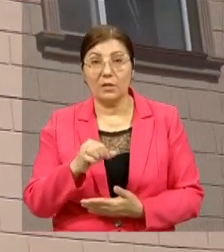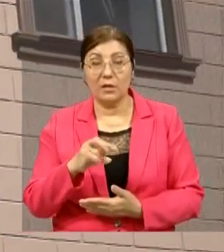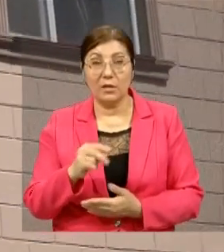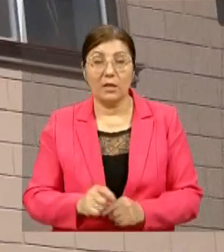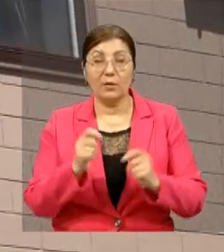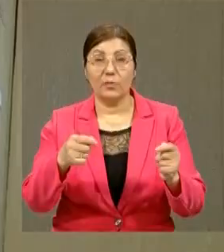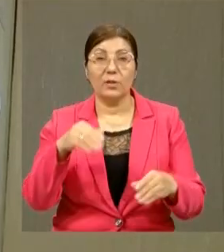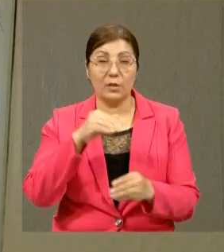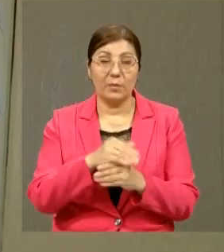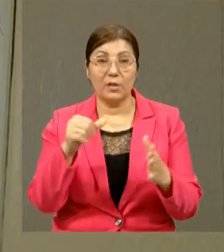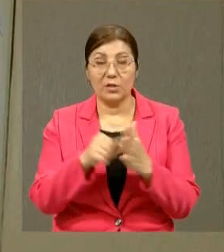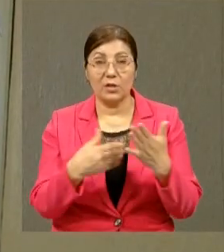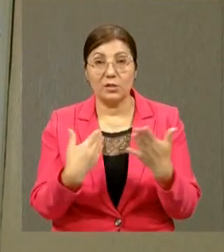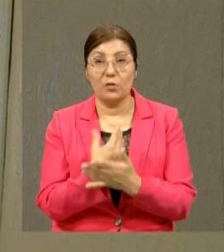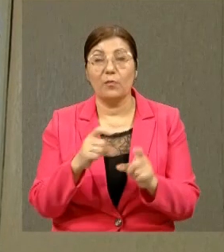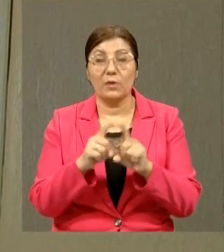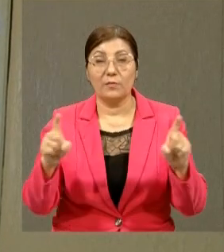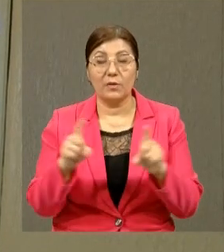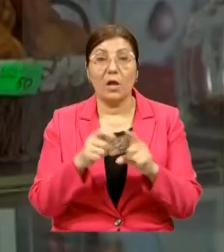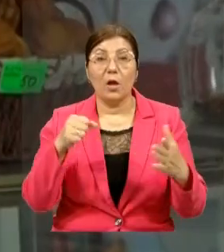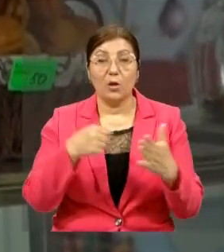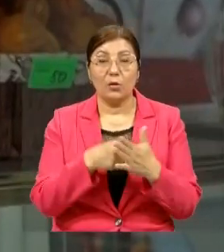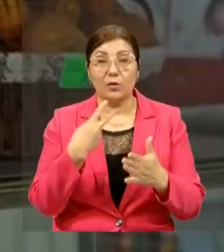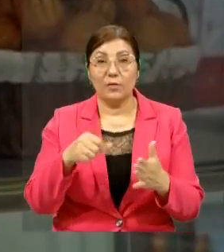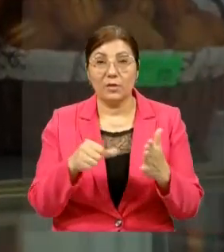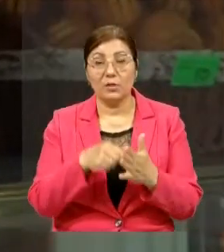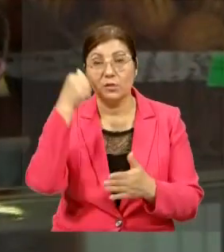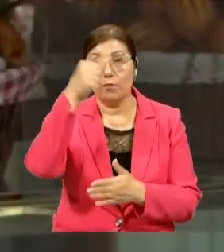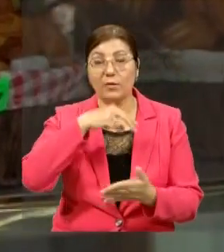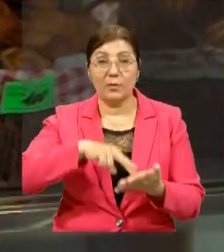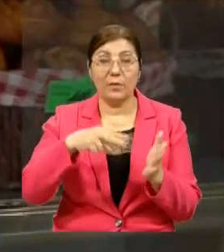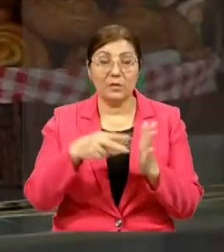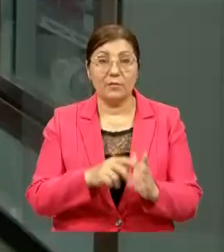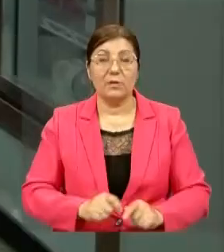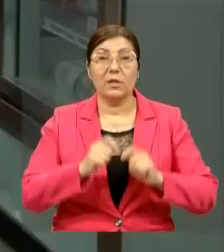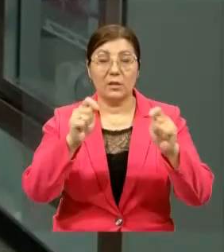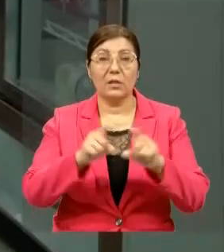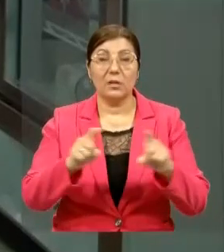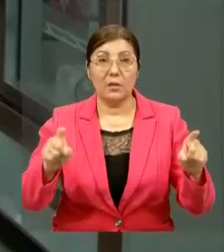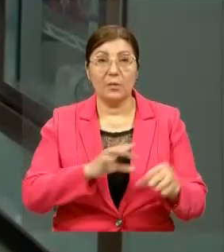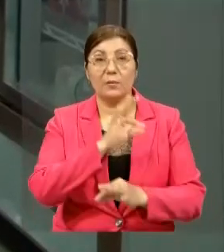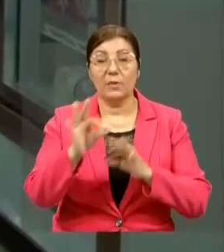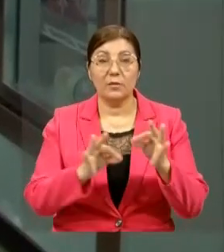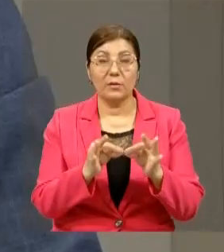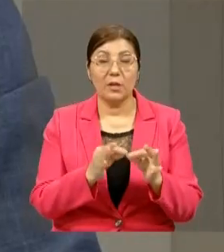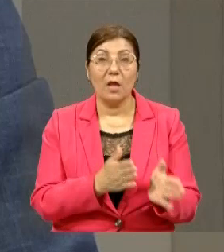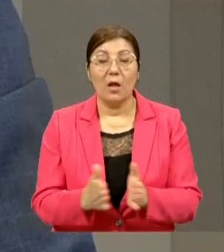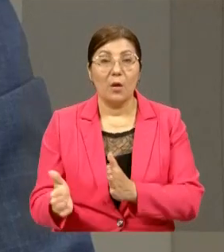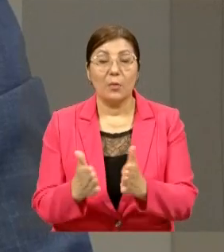ещё шесть новых объектов А до 2026 года в области планируется запустить 22 проекта по развитию придорожного